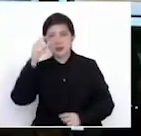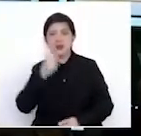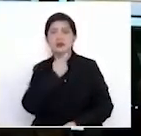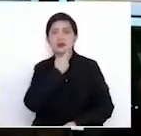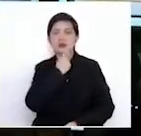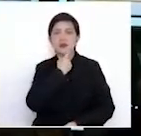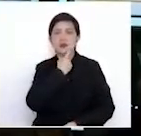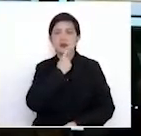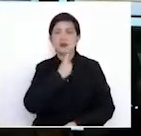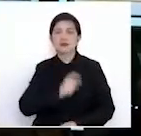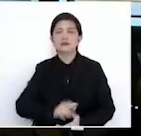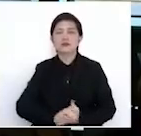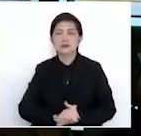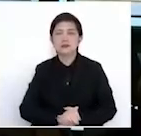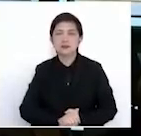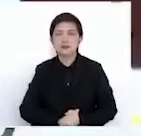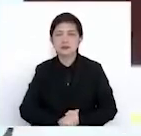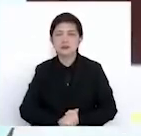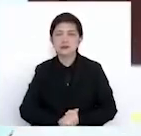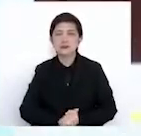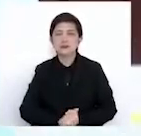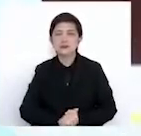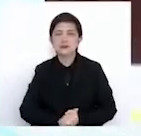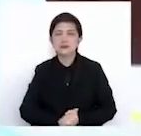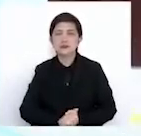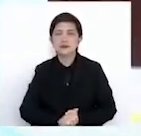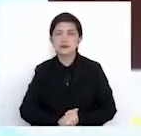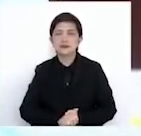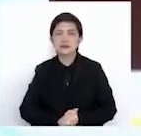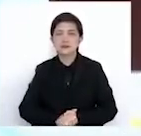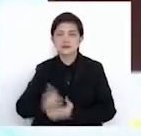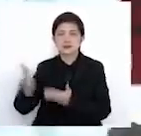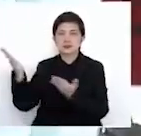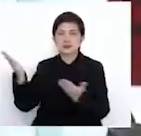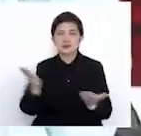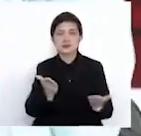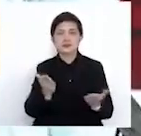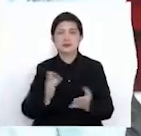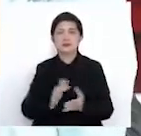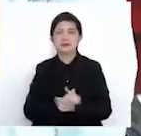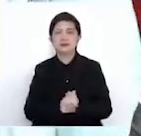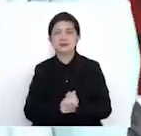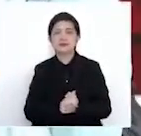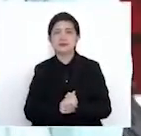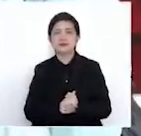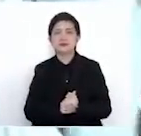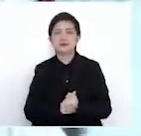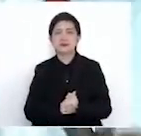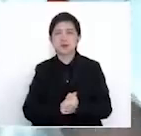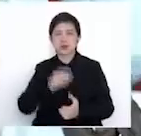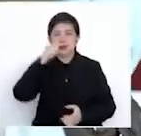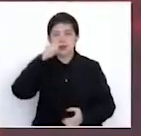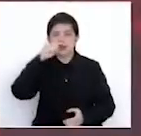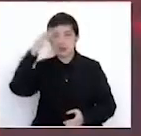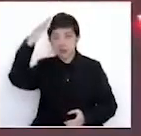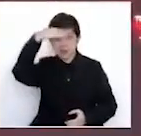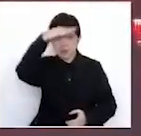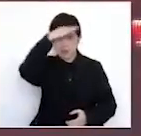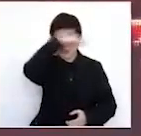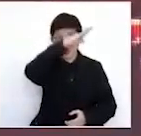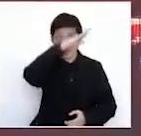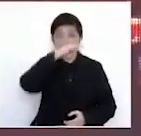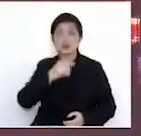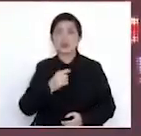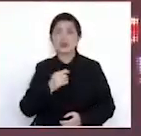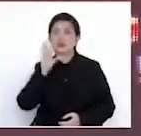atau sidul Oke kami persilakan kepada bapak ritwan Kamil untuk berbicara